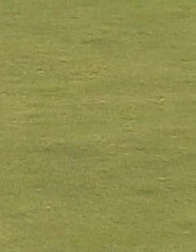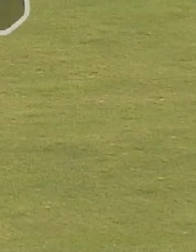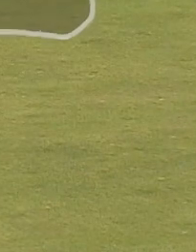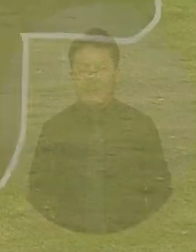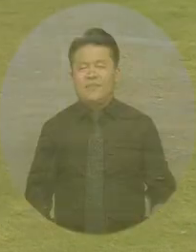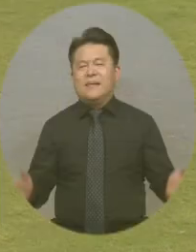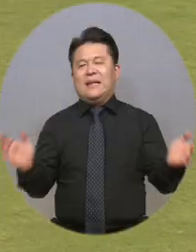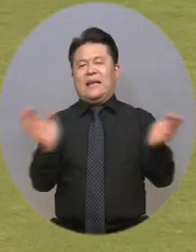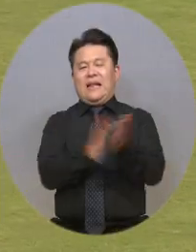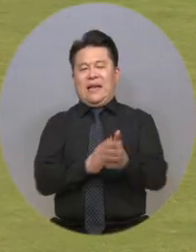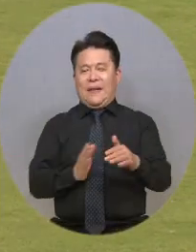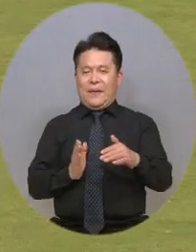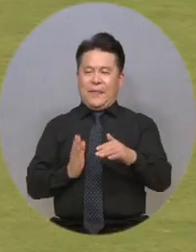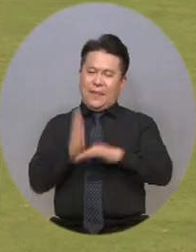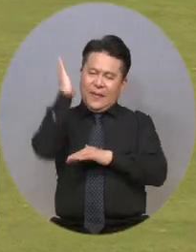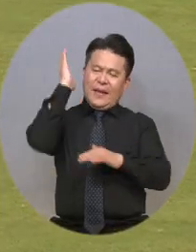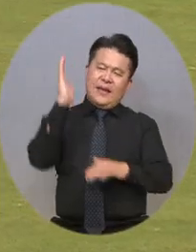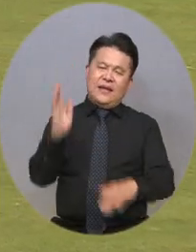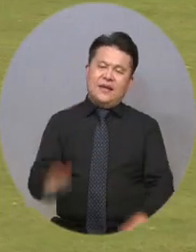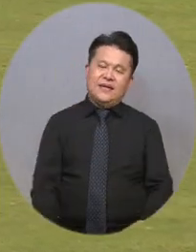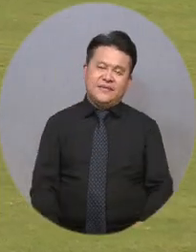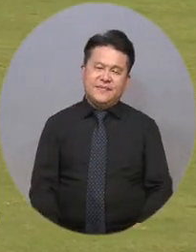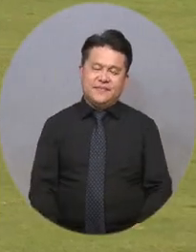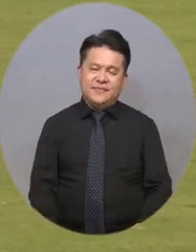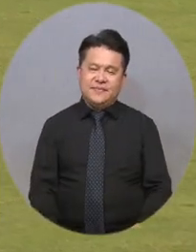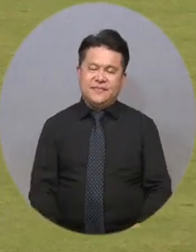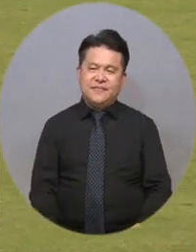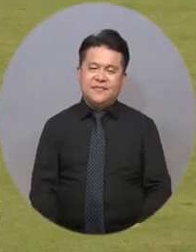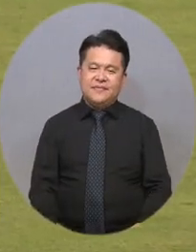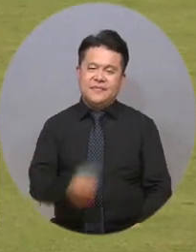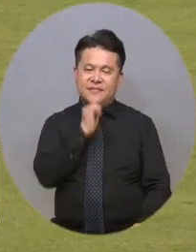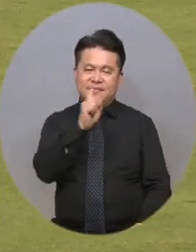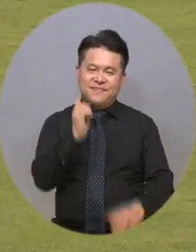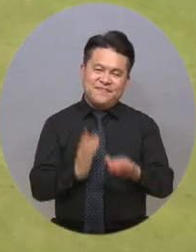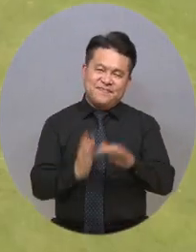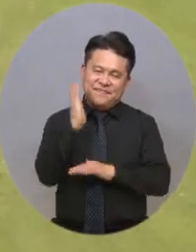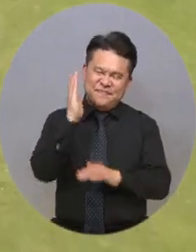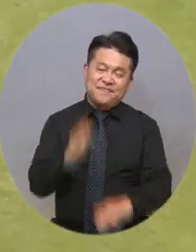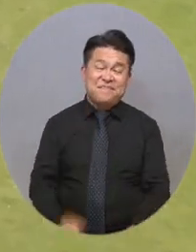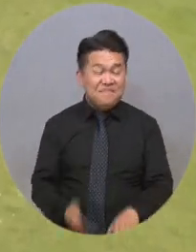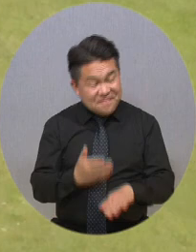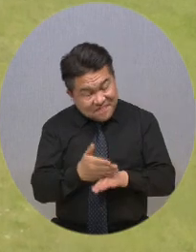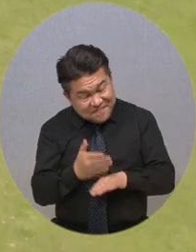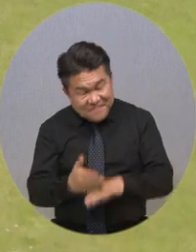아 기법. 기법. 보기. 나이스 보기. 감사합니다.